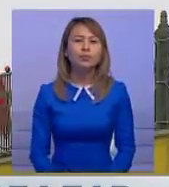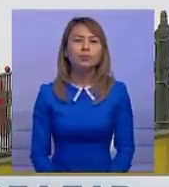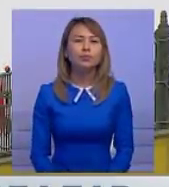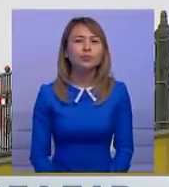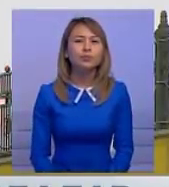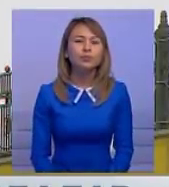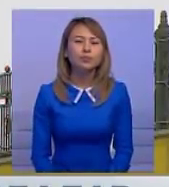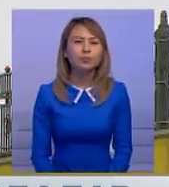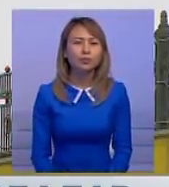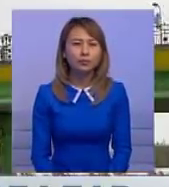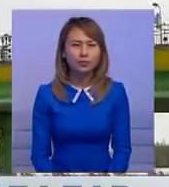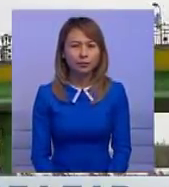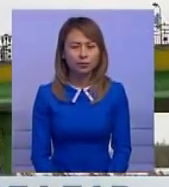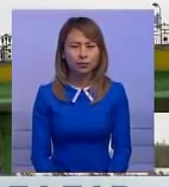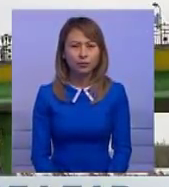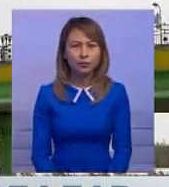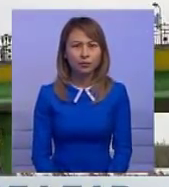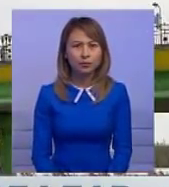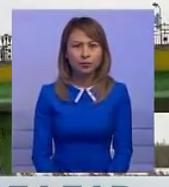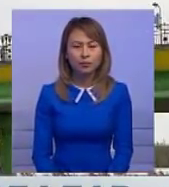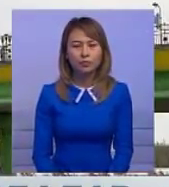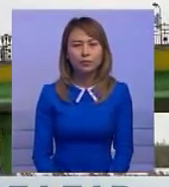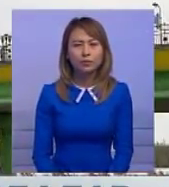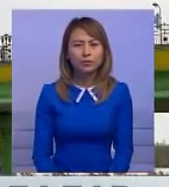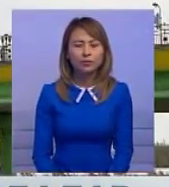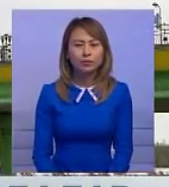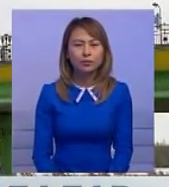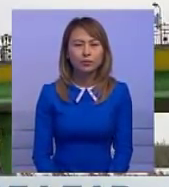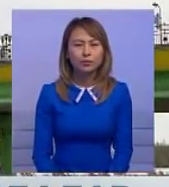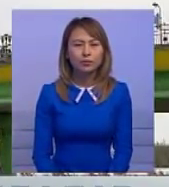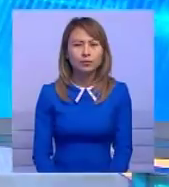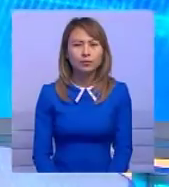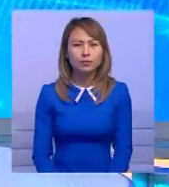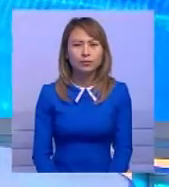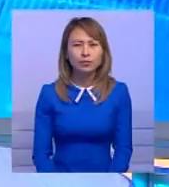Бекенже, Темір Ұлыстанғазиев, Амантай Матенов, Хабар 24, Атырау.